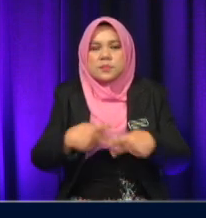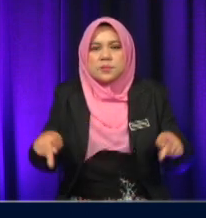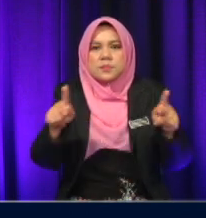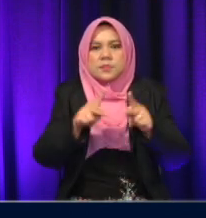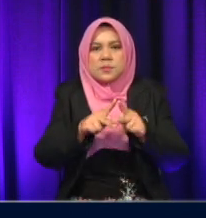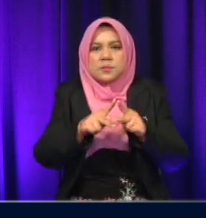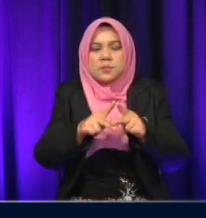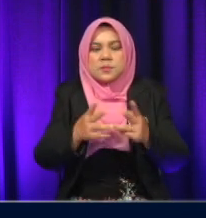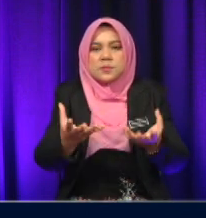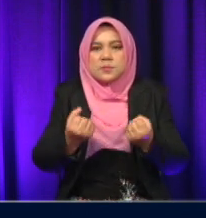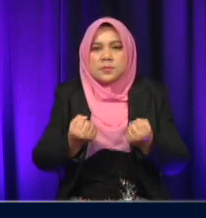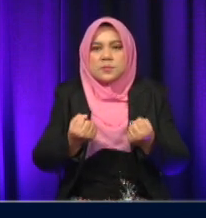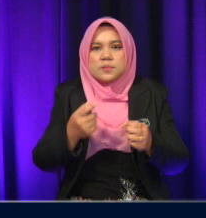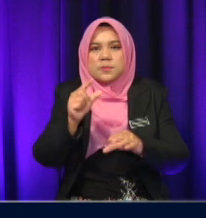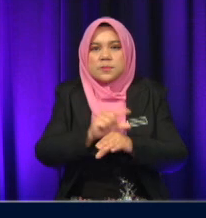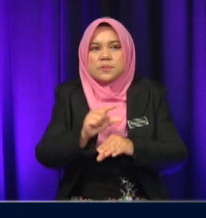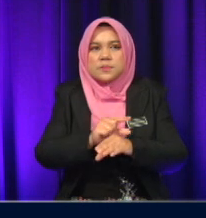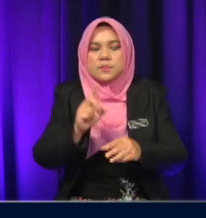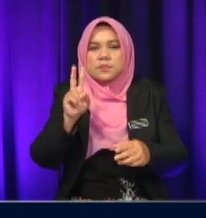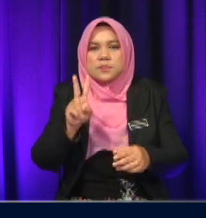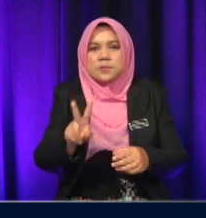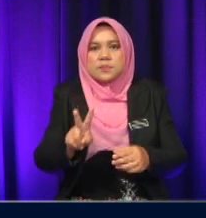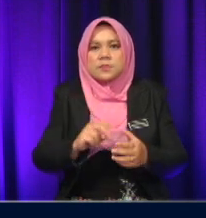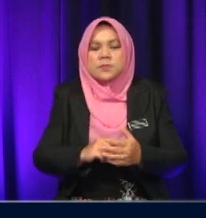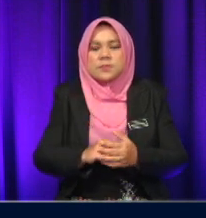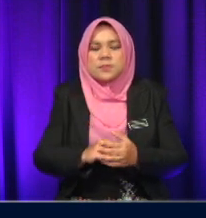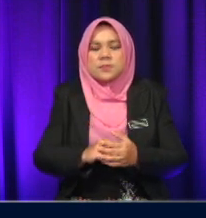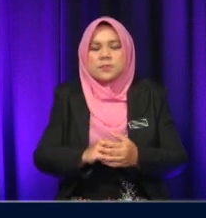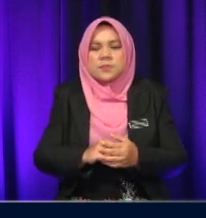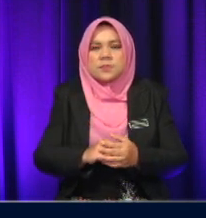dan kehendak pengguna. Yang kedua,